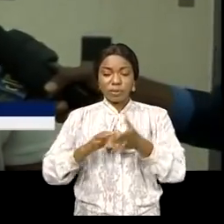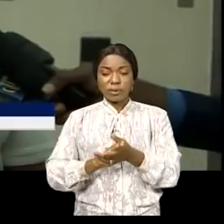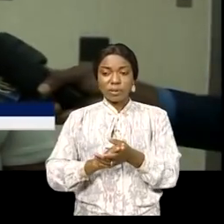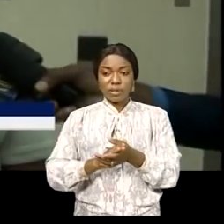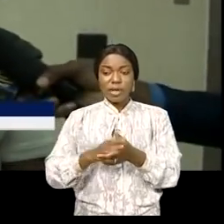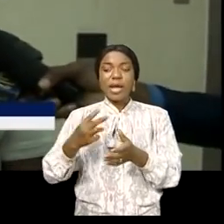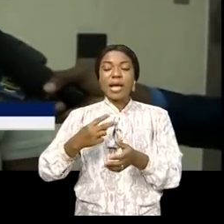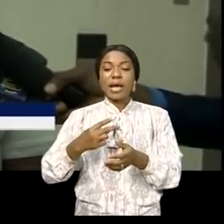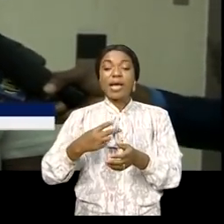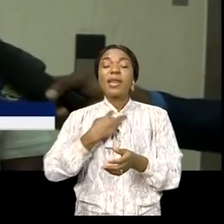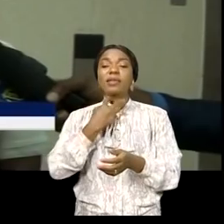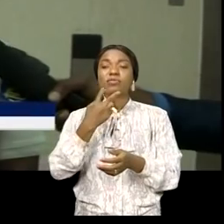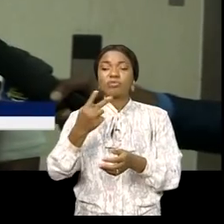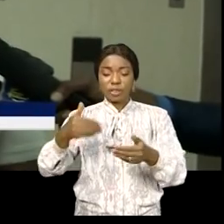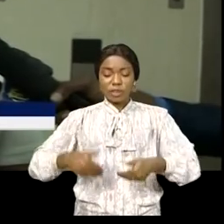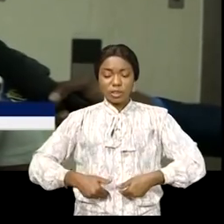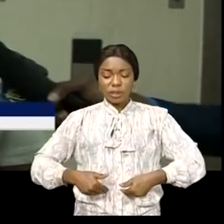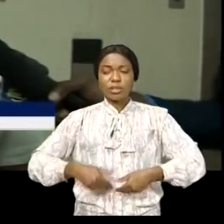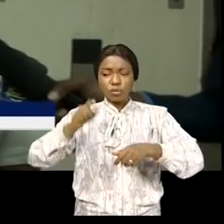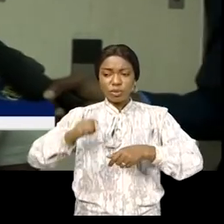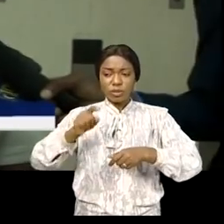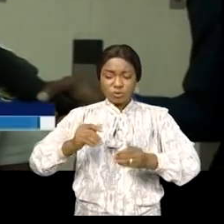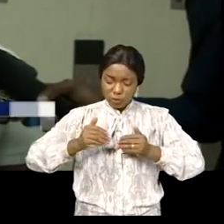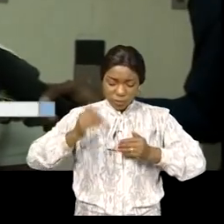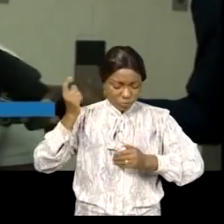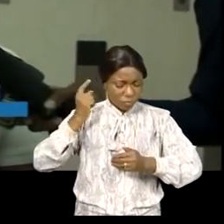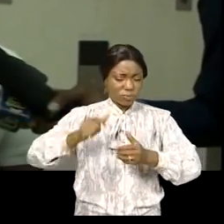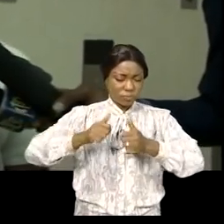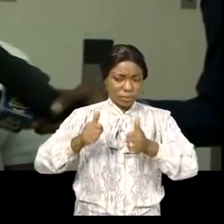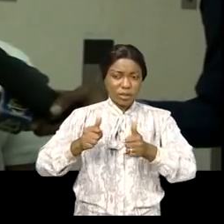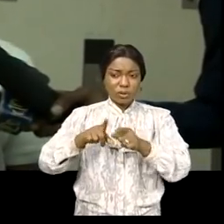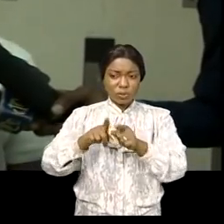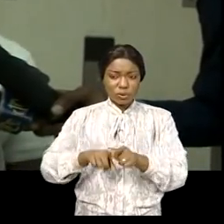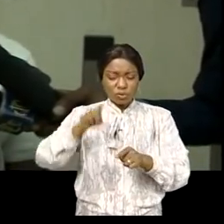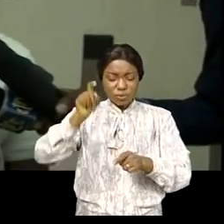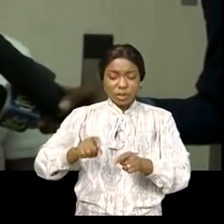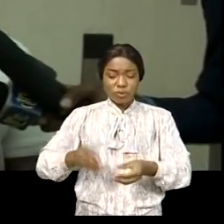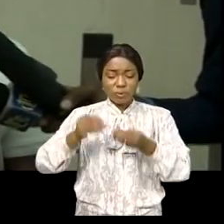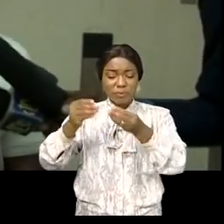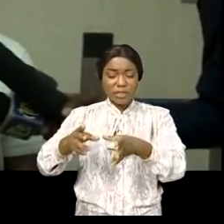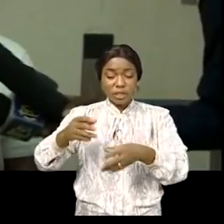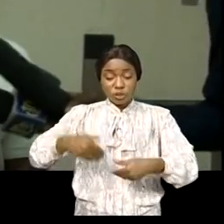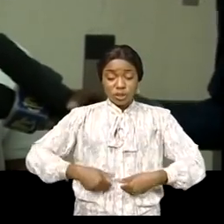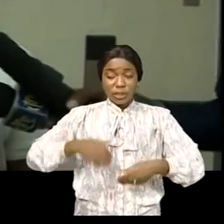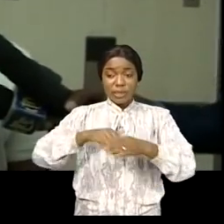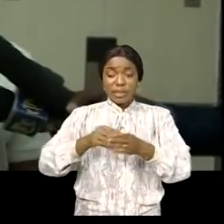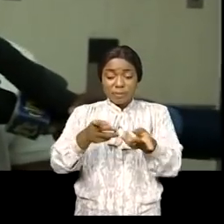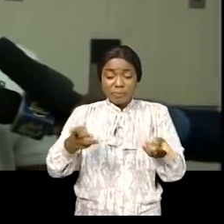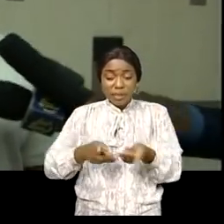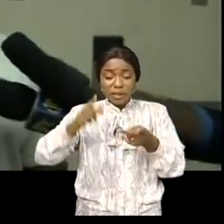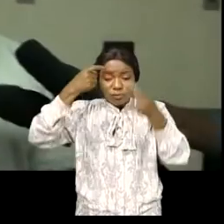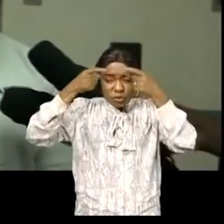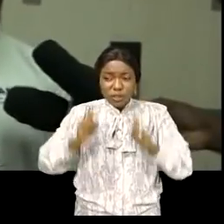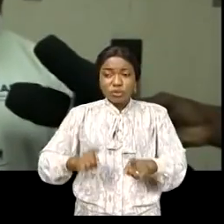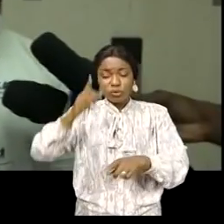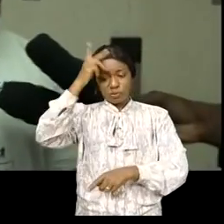voix de la jeunesse, mais aussi de garantir la présence des jeunes à des postes de prise de décision. Alors nous ne voulons plus des arrivistes, mais